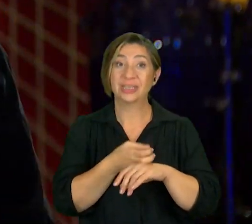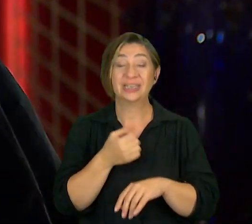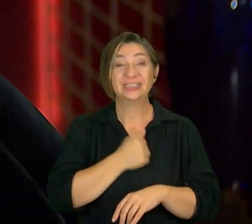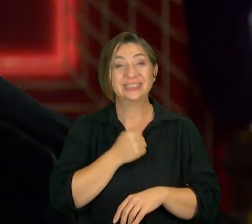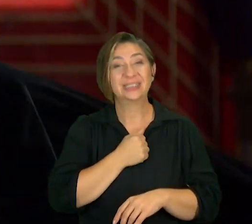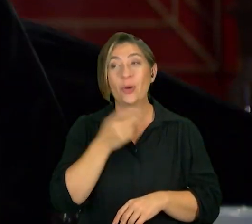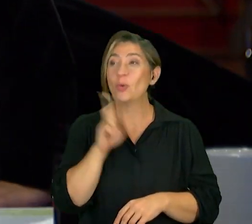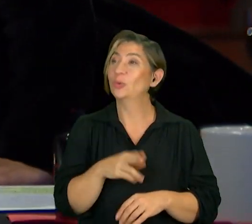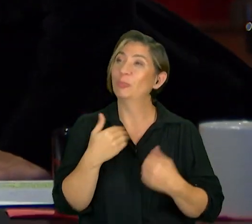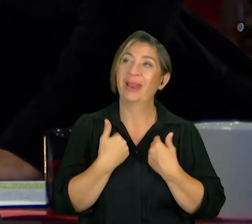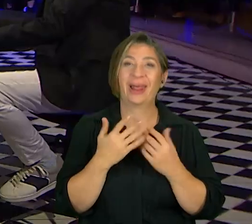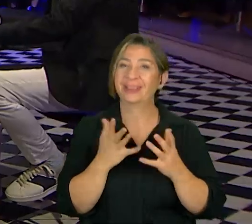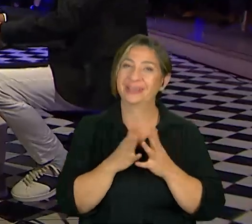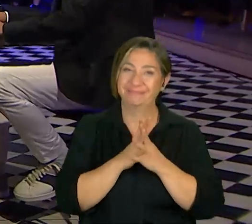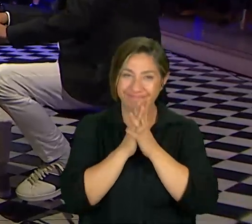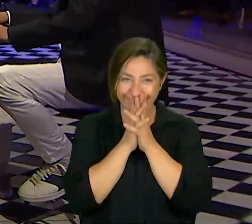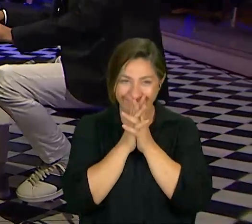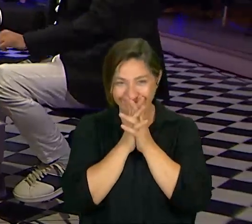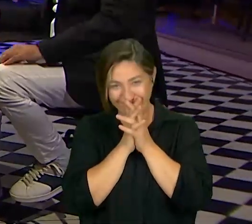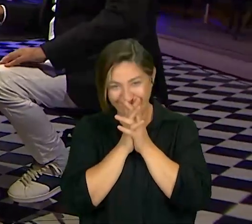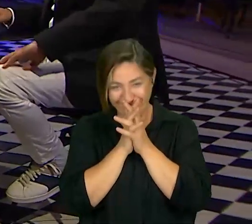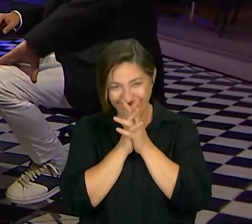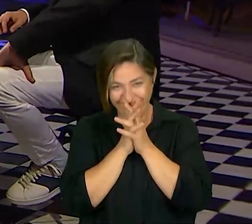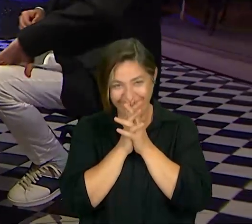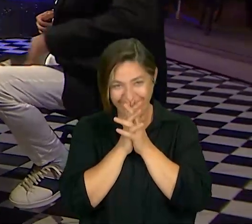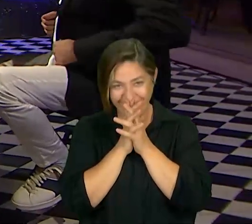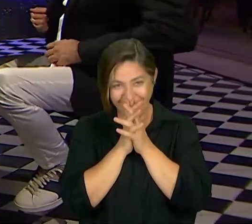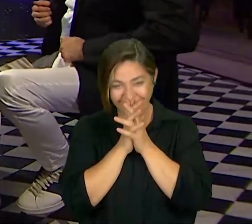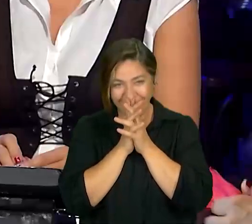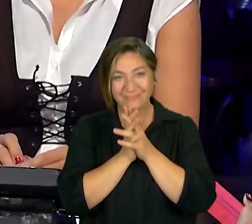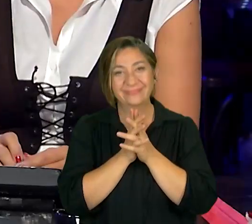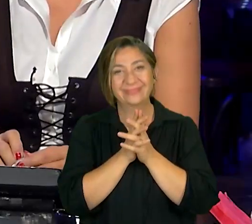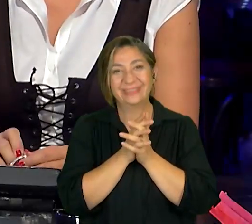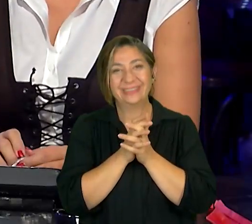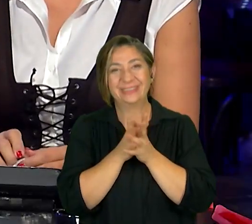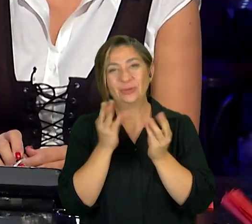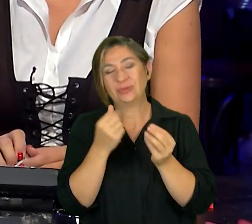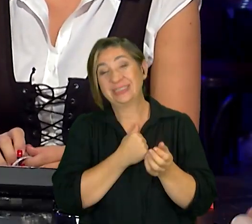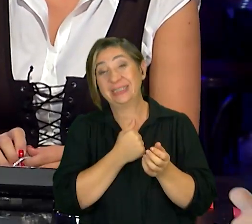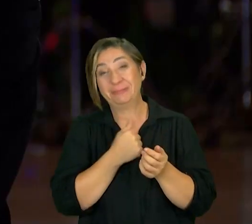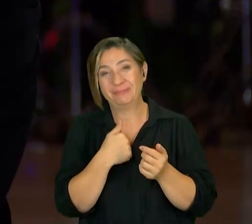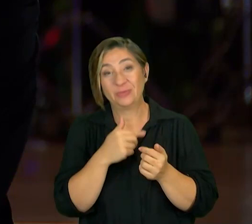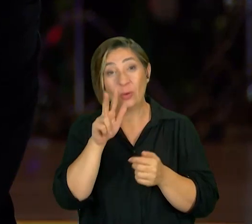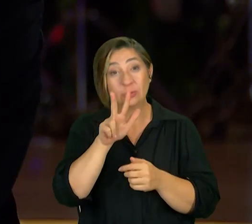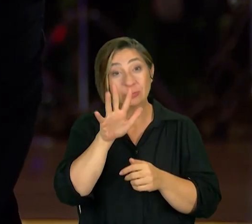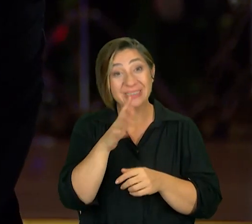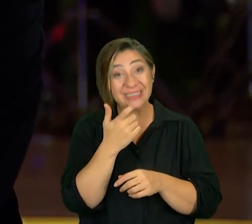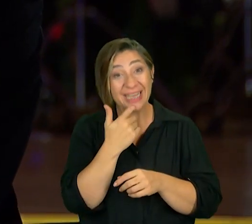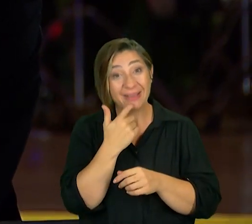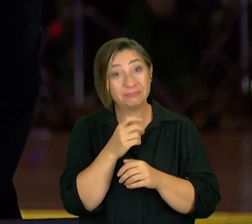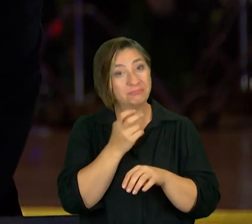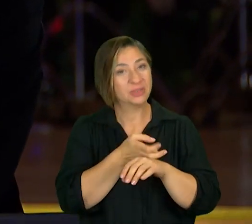sıkıntıdan ölürdüm. Tabii canım herhalde. Ben de sen yani çok sıkılırdım. 35